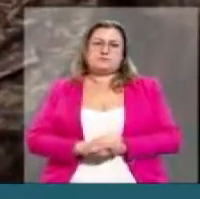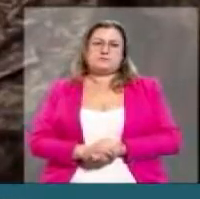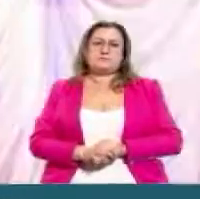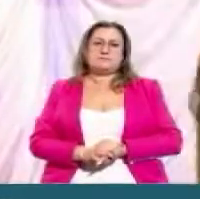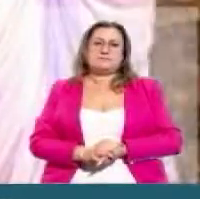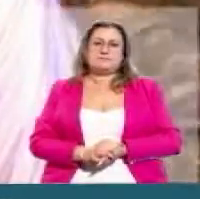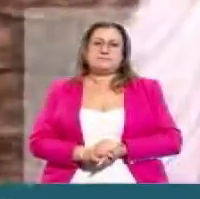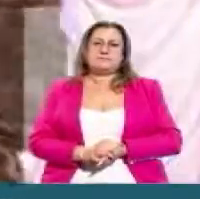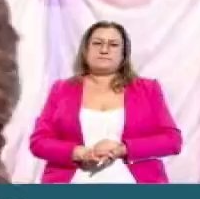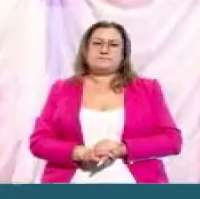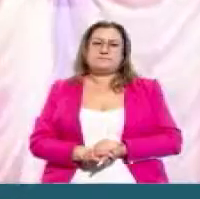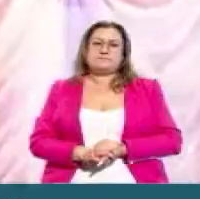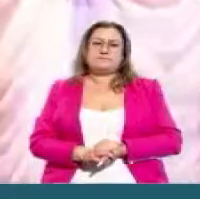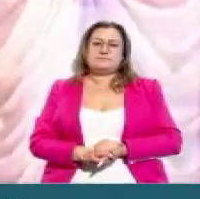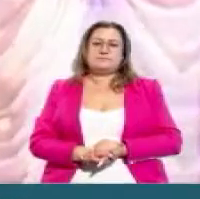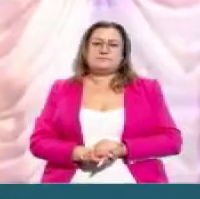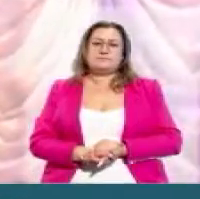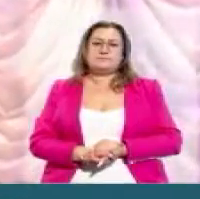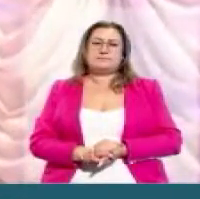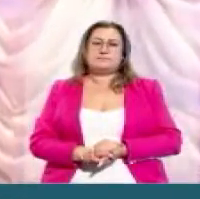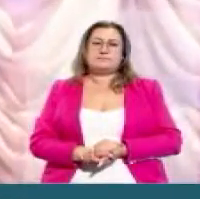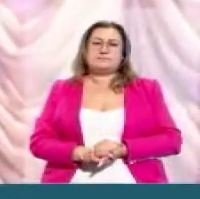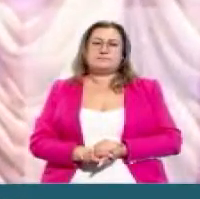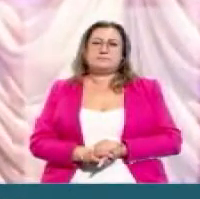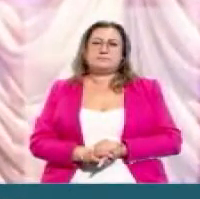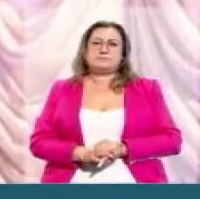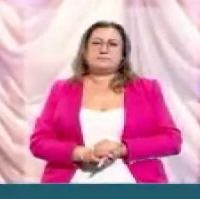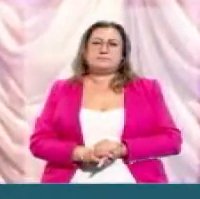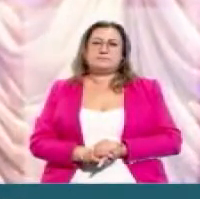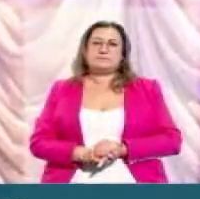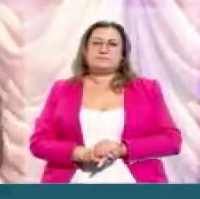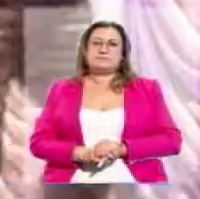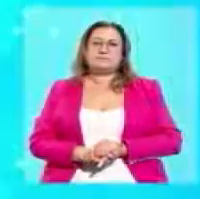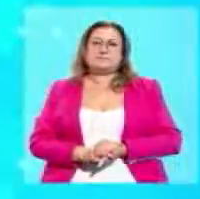кезекті әскери атақ алды. Айгерім Төлепова, Олжас Есенжігітов, Қостанай телеарнасы.